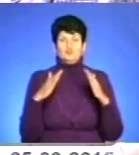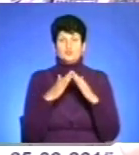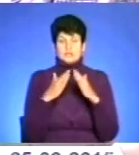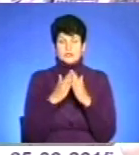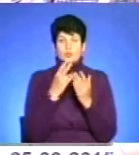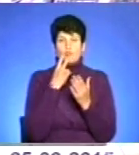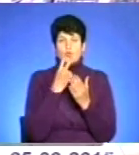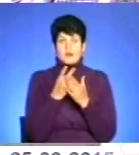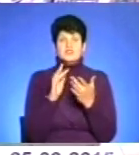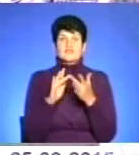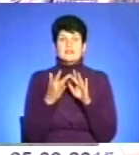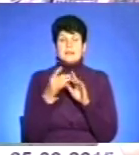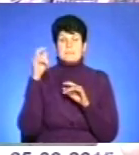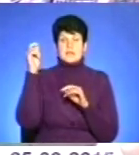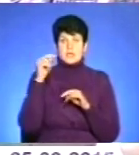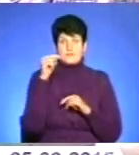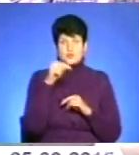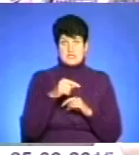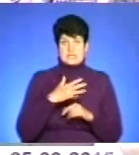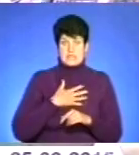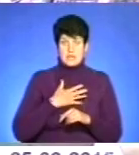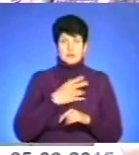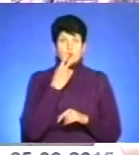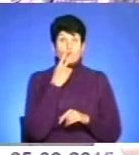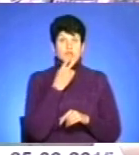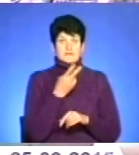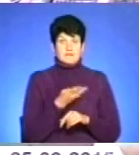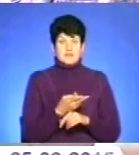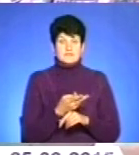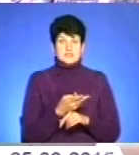в інтернеті, приїхав сам сюди з Канади, подивився і